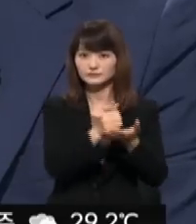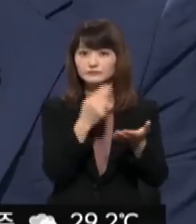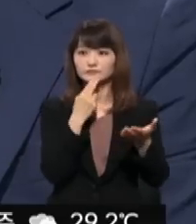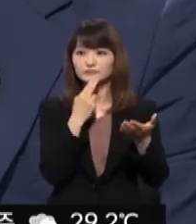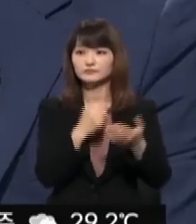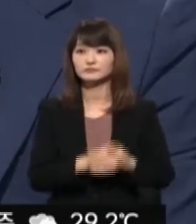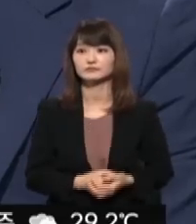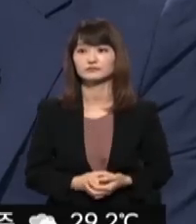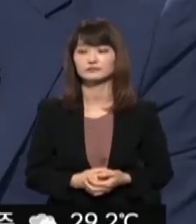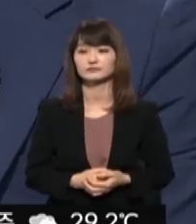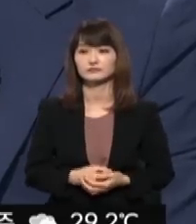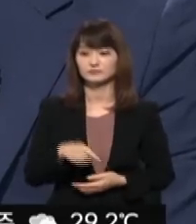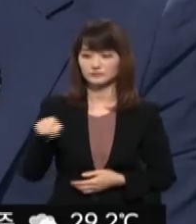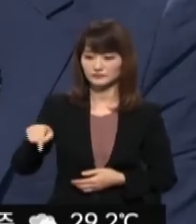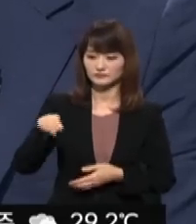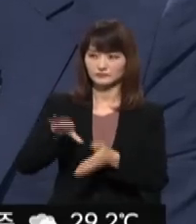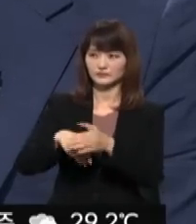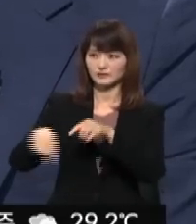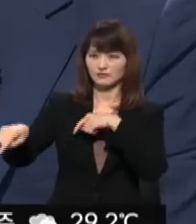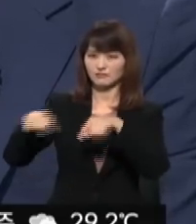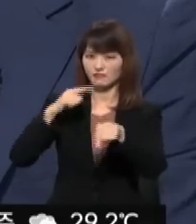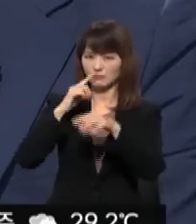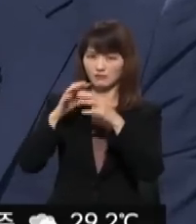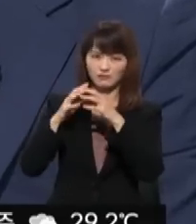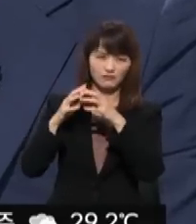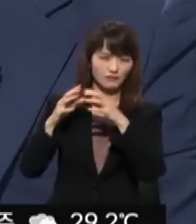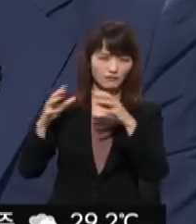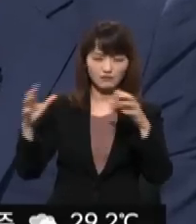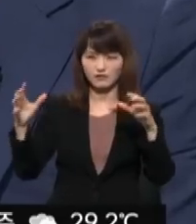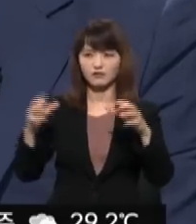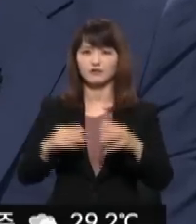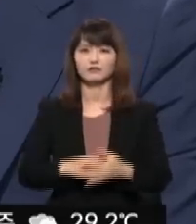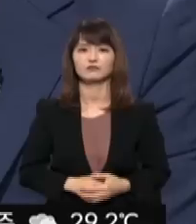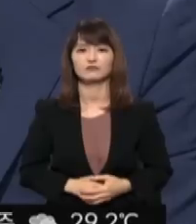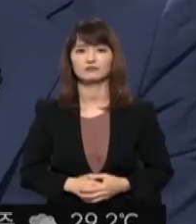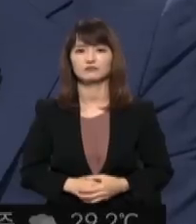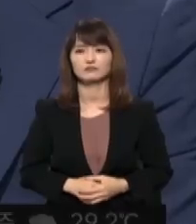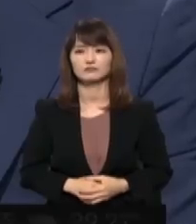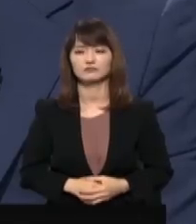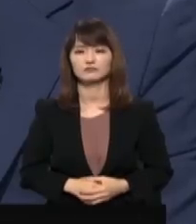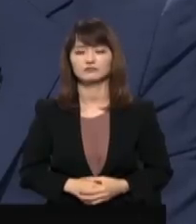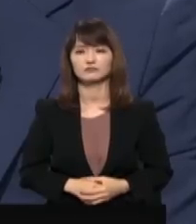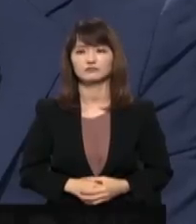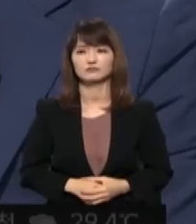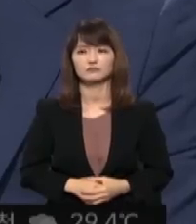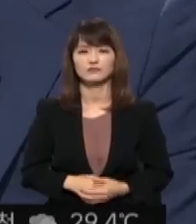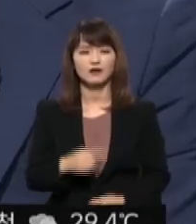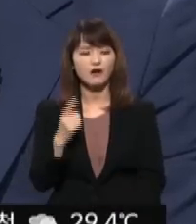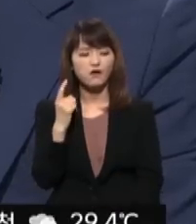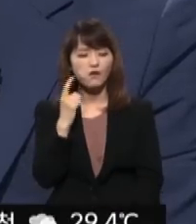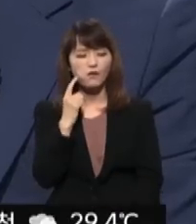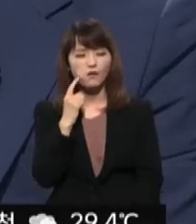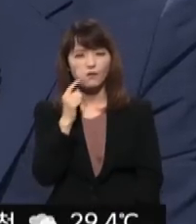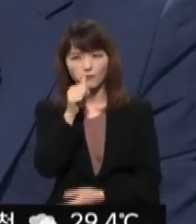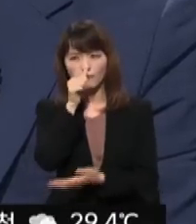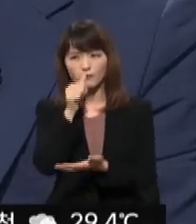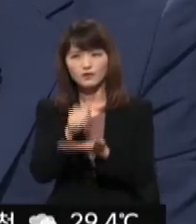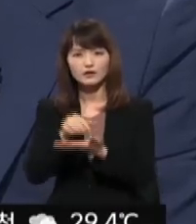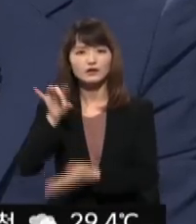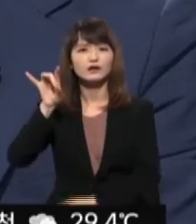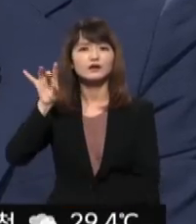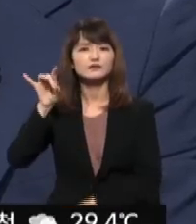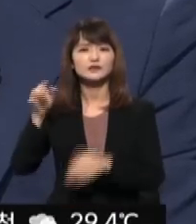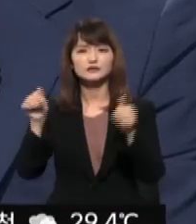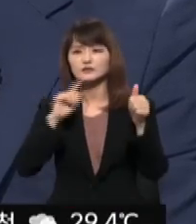그땐 또 정책 후폭풍이 만만치 않겠죠 다 걸어서 걸었다 무고 하나